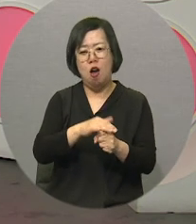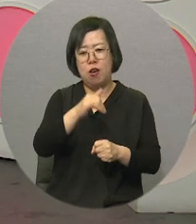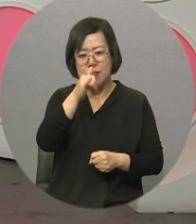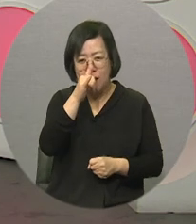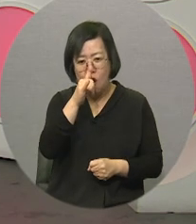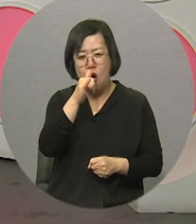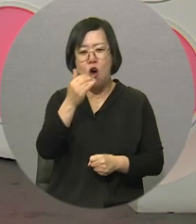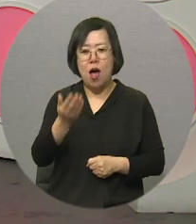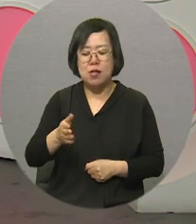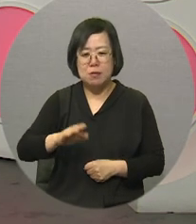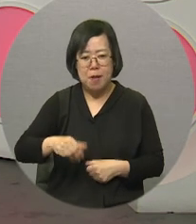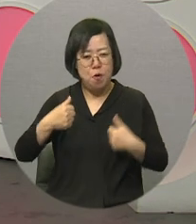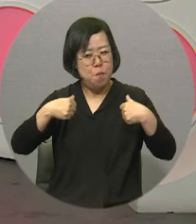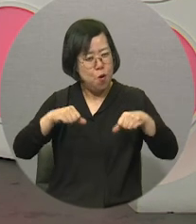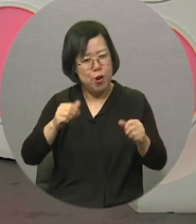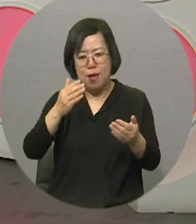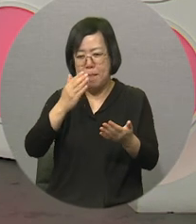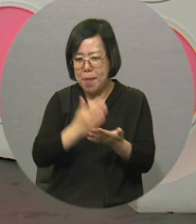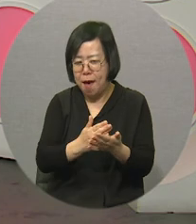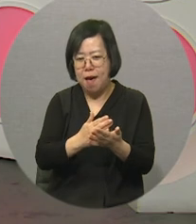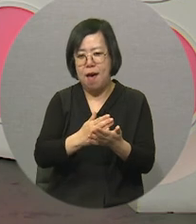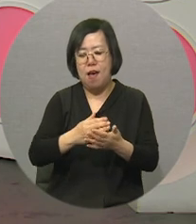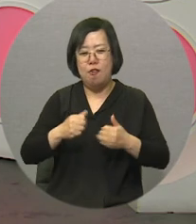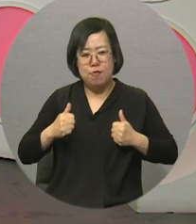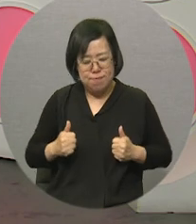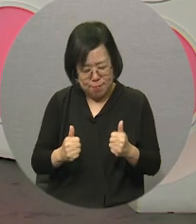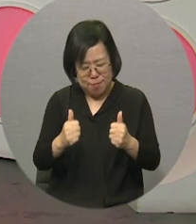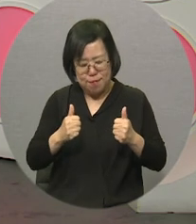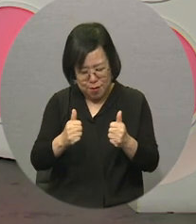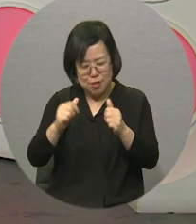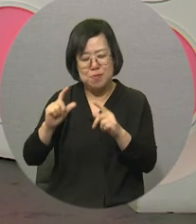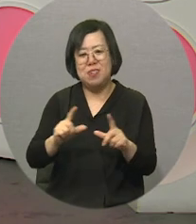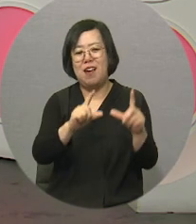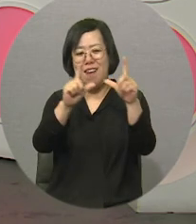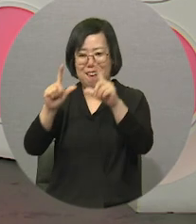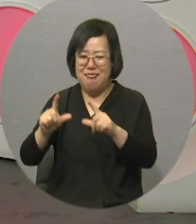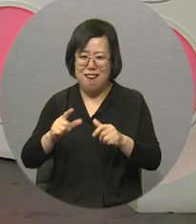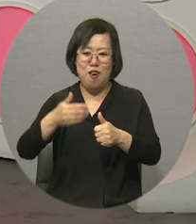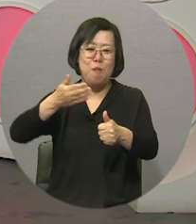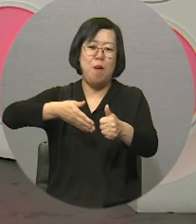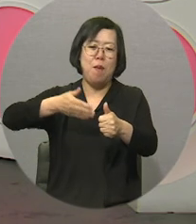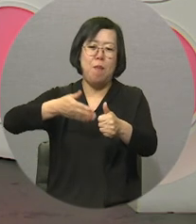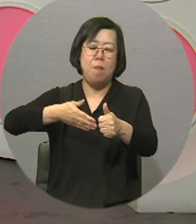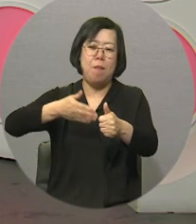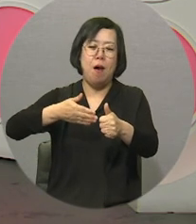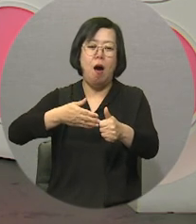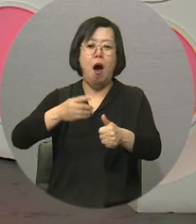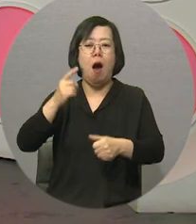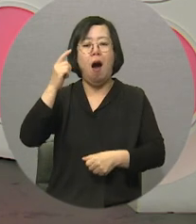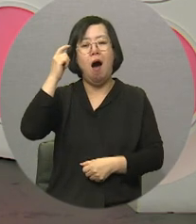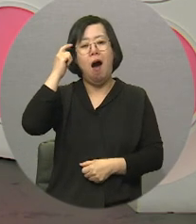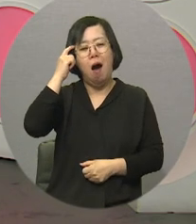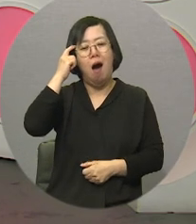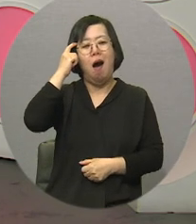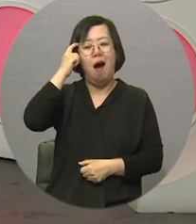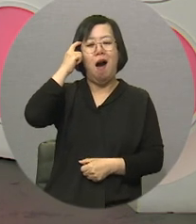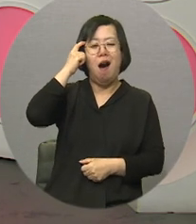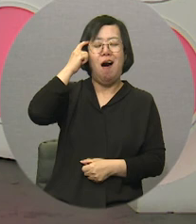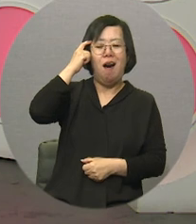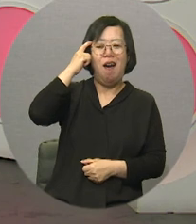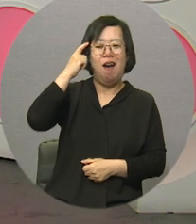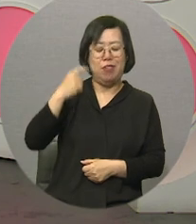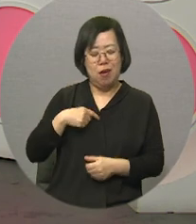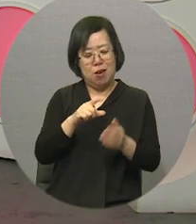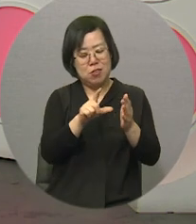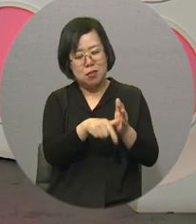줄 알고 좌절하더라도 다시 일어나야 한다는 이모의 말을 듣다 보면 어영부영